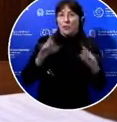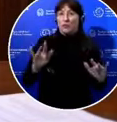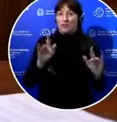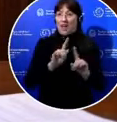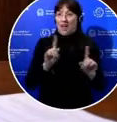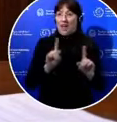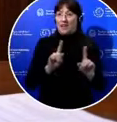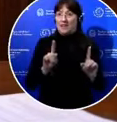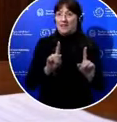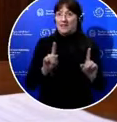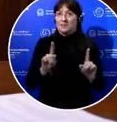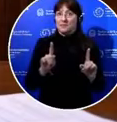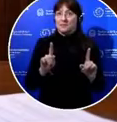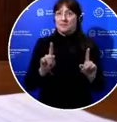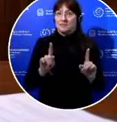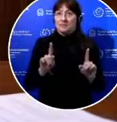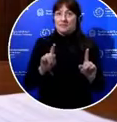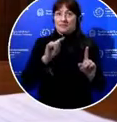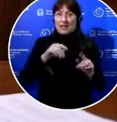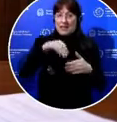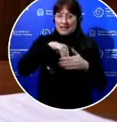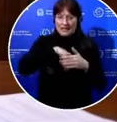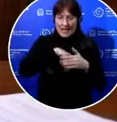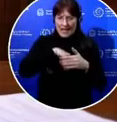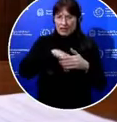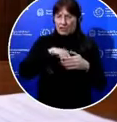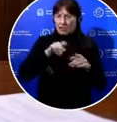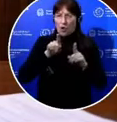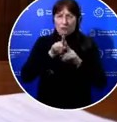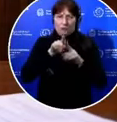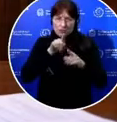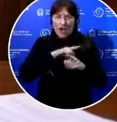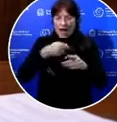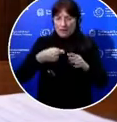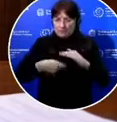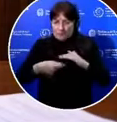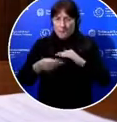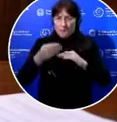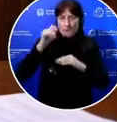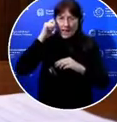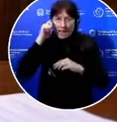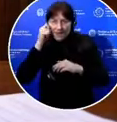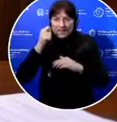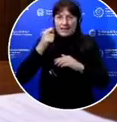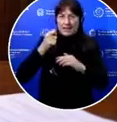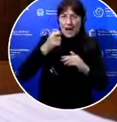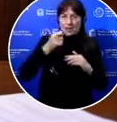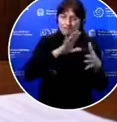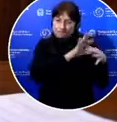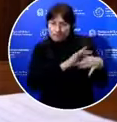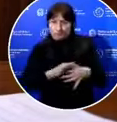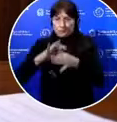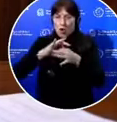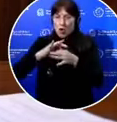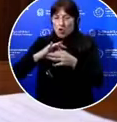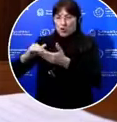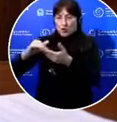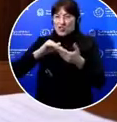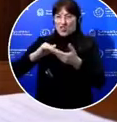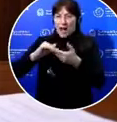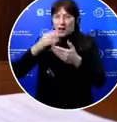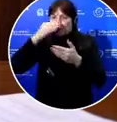si sviluppa tutto un sistema malavitoso, si sviluppa tutta una seconda società